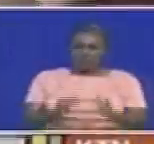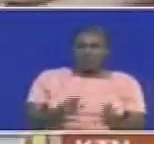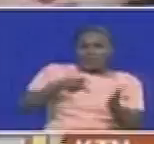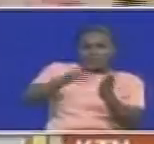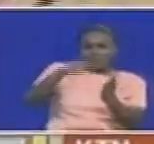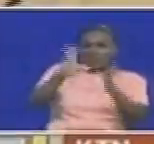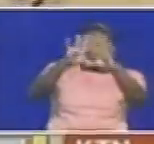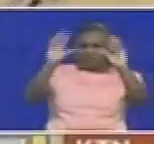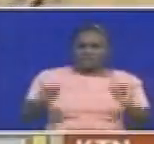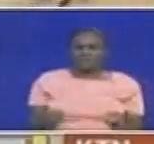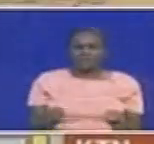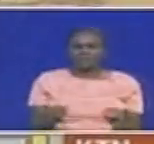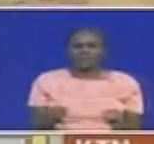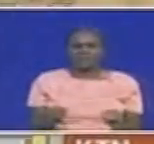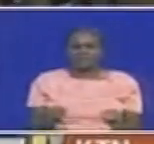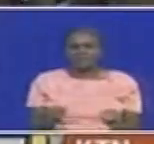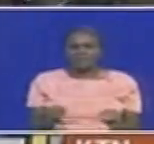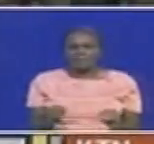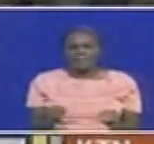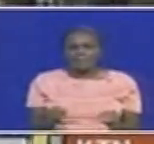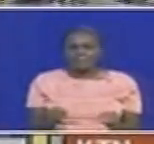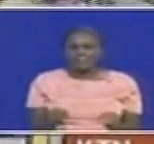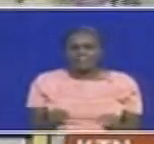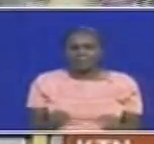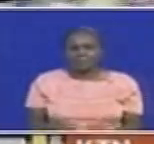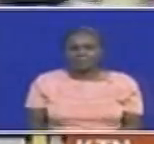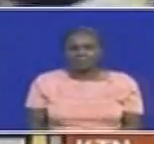serikali kwa kutumia fedha vibaya.